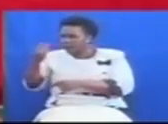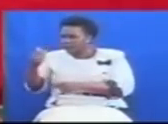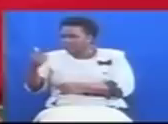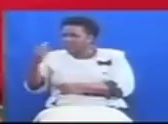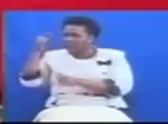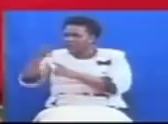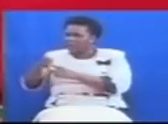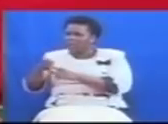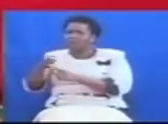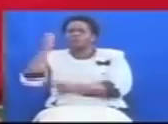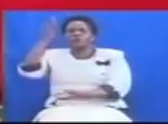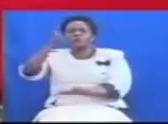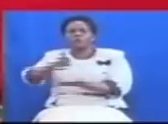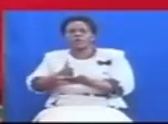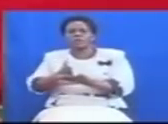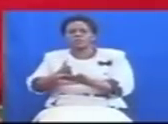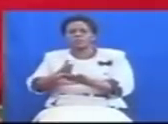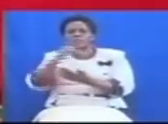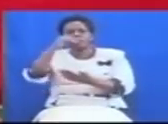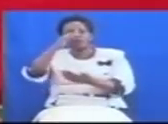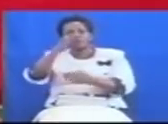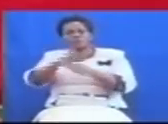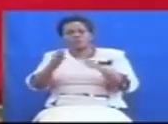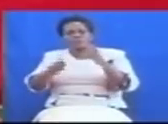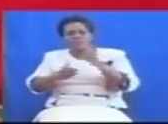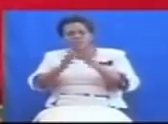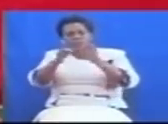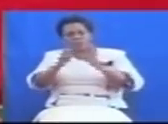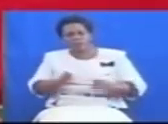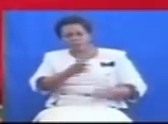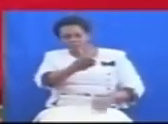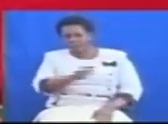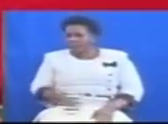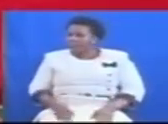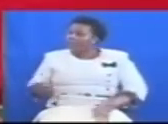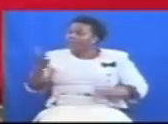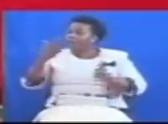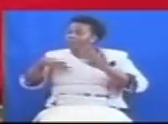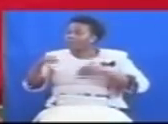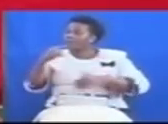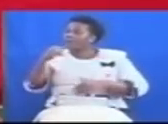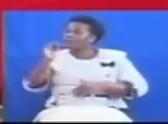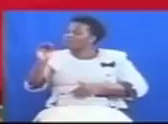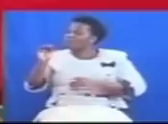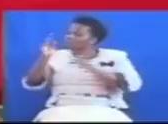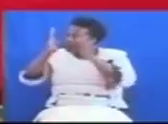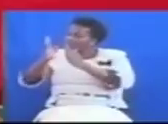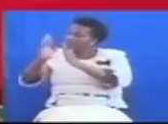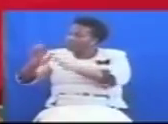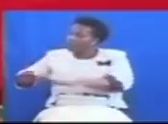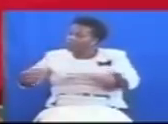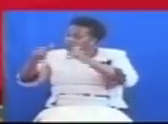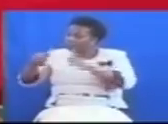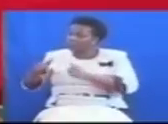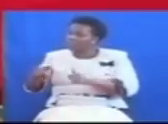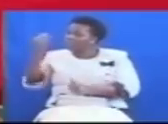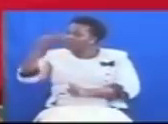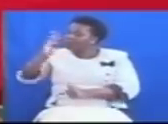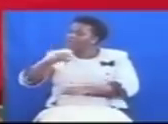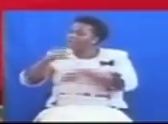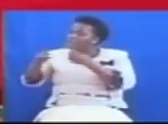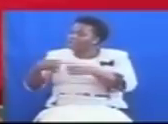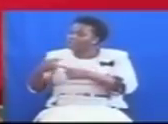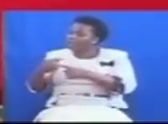Azma serikali ni kuhakikisha kuwa ahadi hiyo pamoja na ahadi nyingine zilizotolewa na viongozi wakuu wa kitaifa zinaendelea kutekelezwa ndani ya kipindi cha miaka mitano